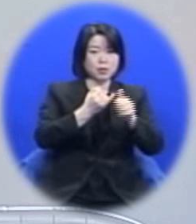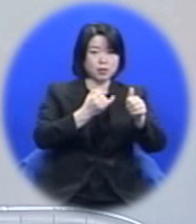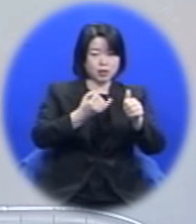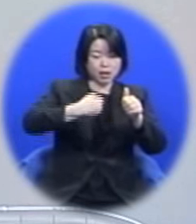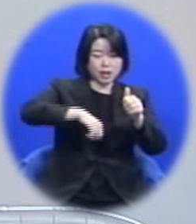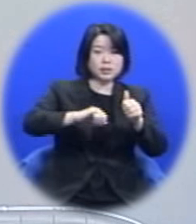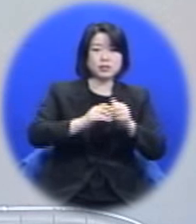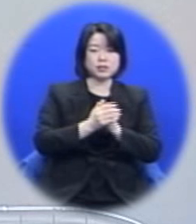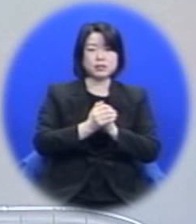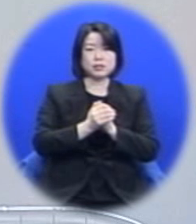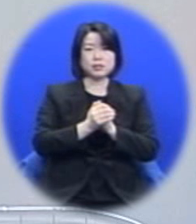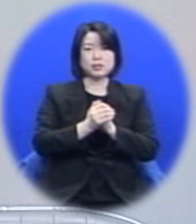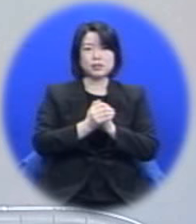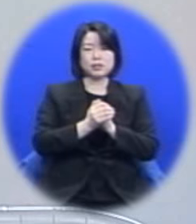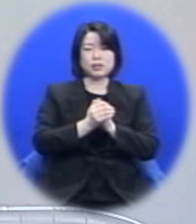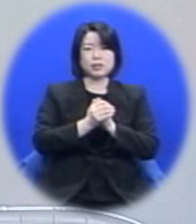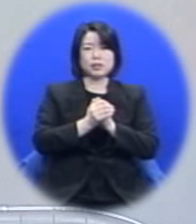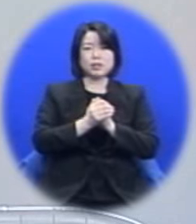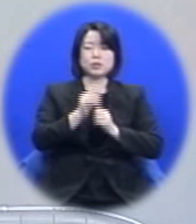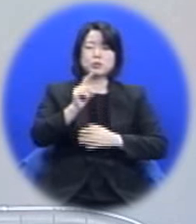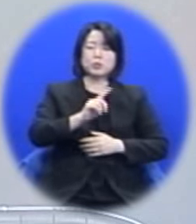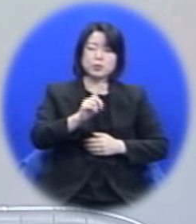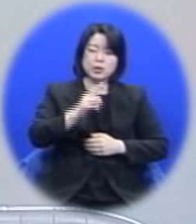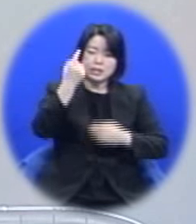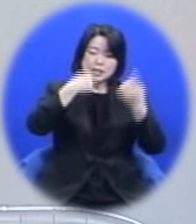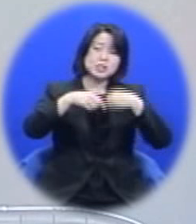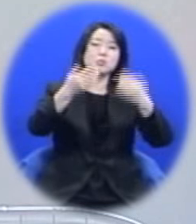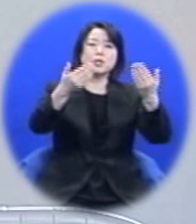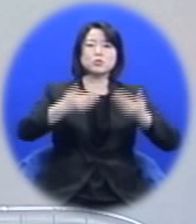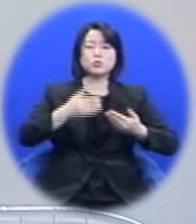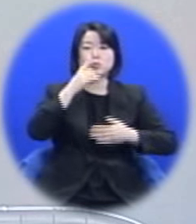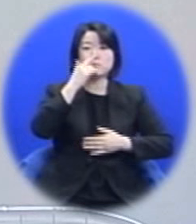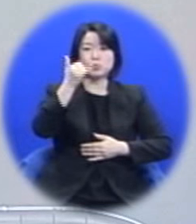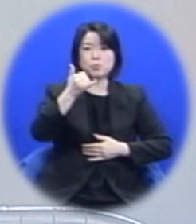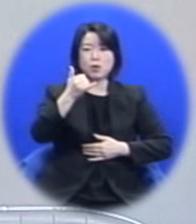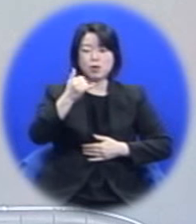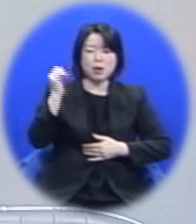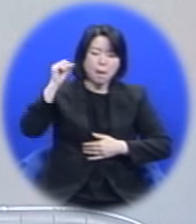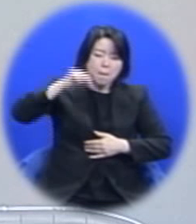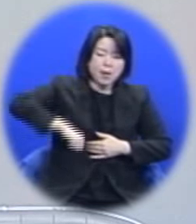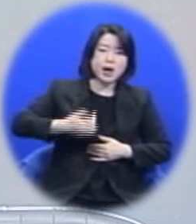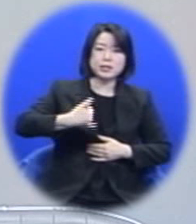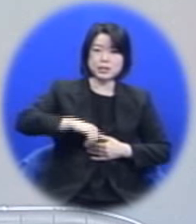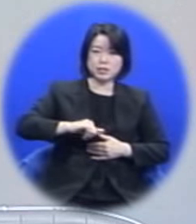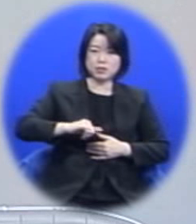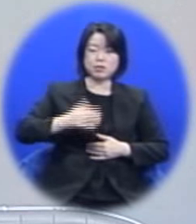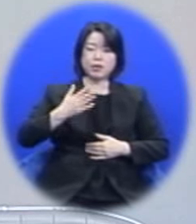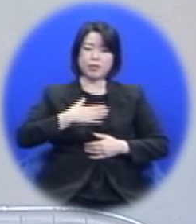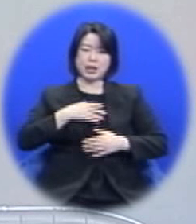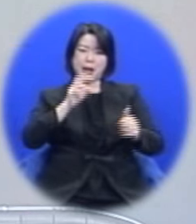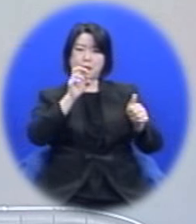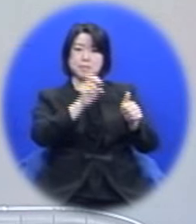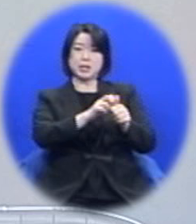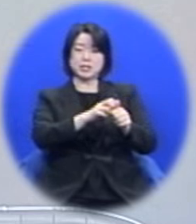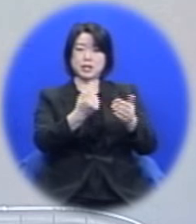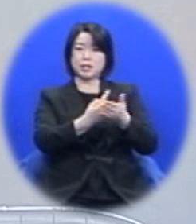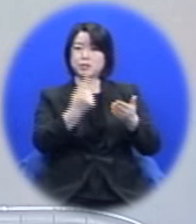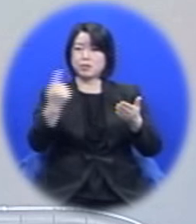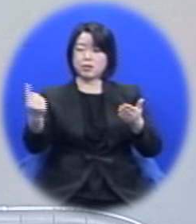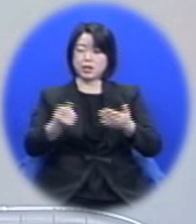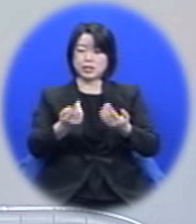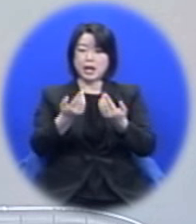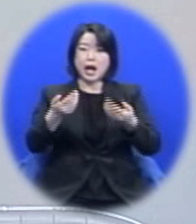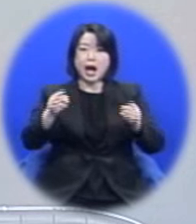상처만 주었던 부모, 정말 말 안 듣는 자녀, 나를 배신하고 떠나갔던 동업자,